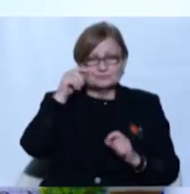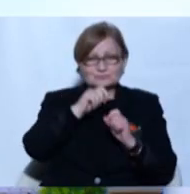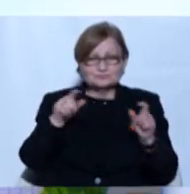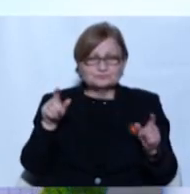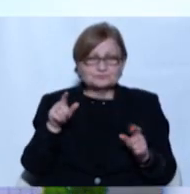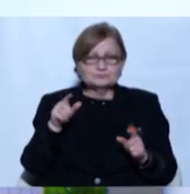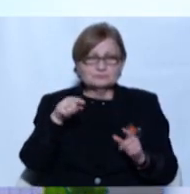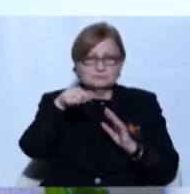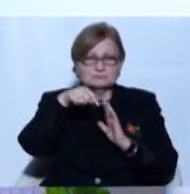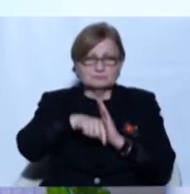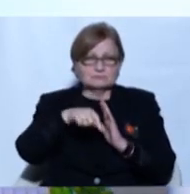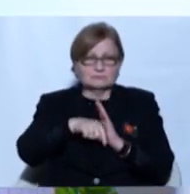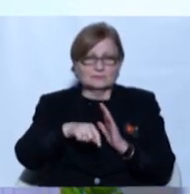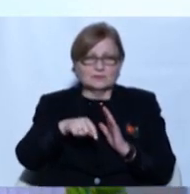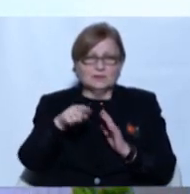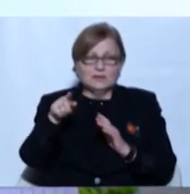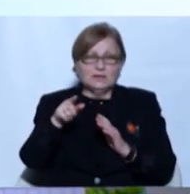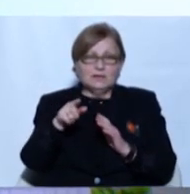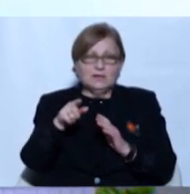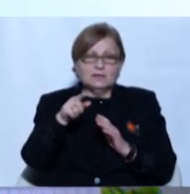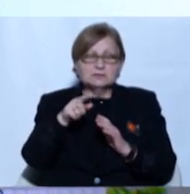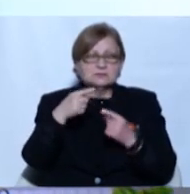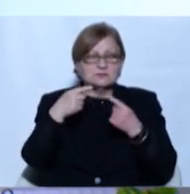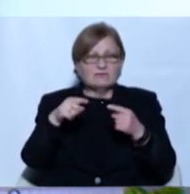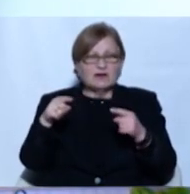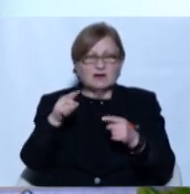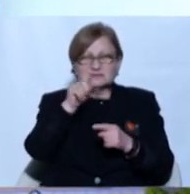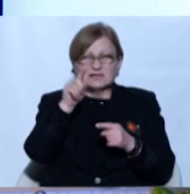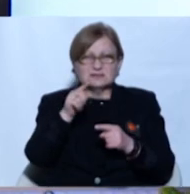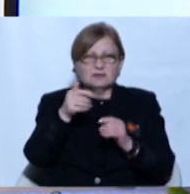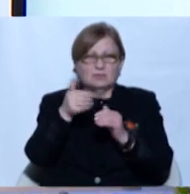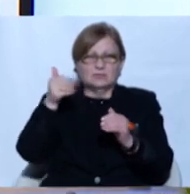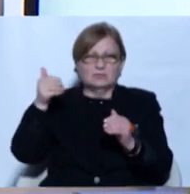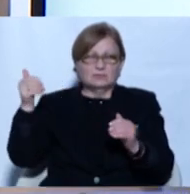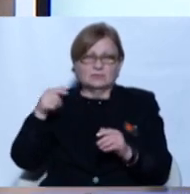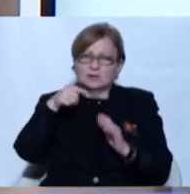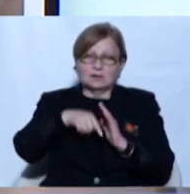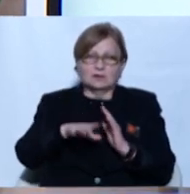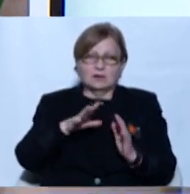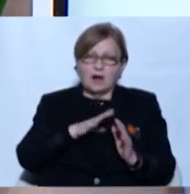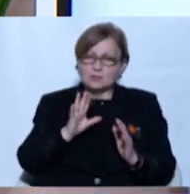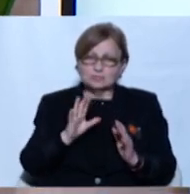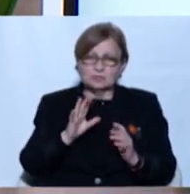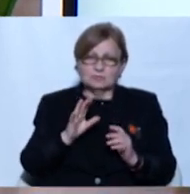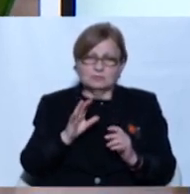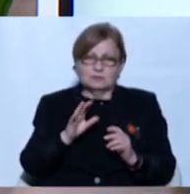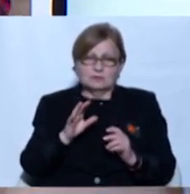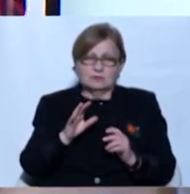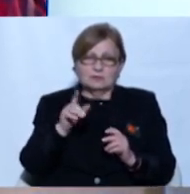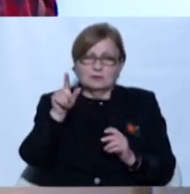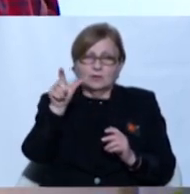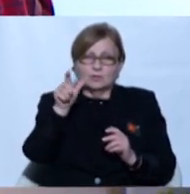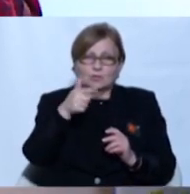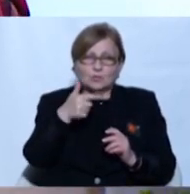თელი იგი ნაწილები უკანა პლაზა იყო გადატანილი იქ რა თქვა იქ არ უნდა ყოფილიყო ხსენებული და